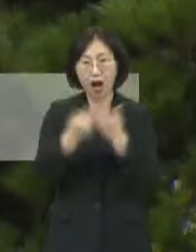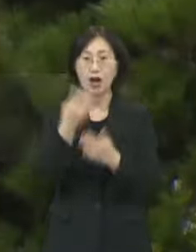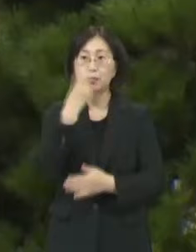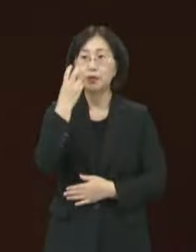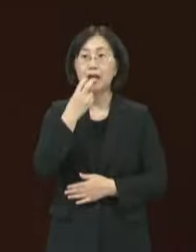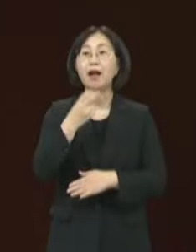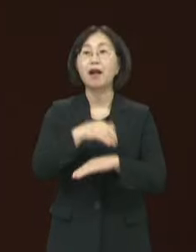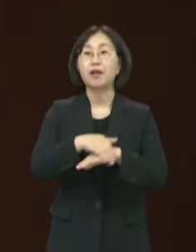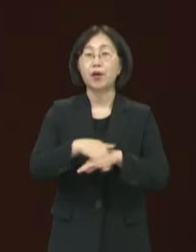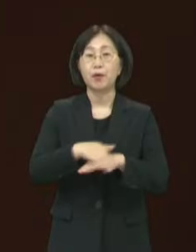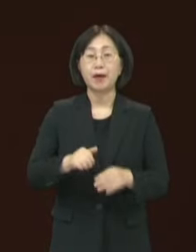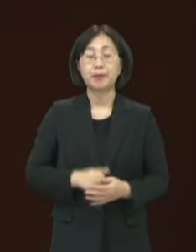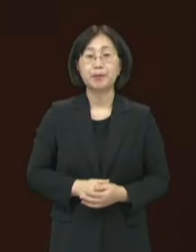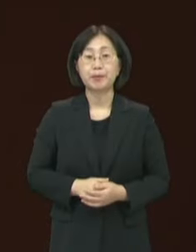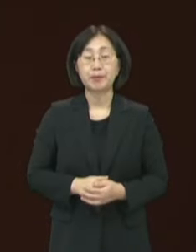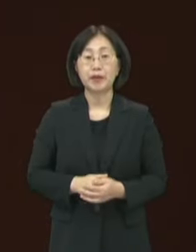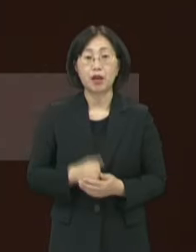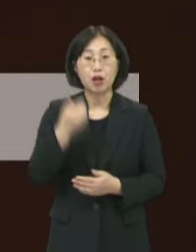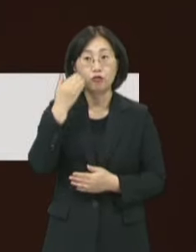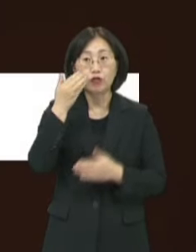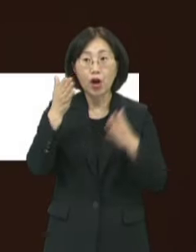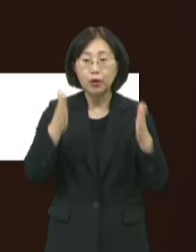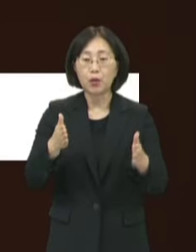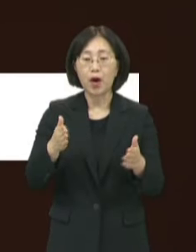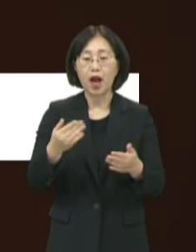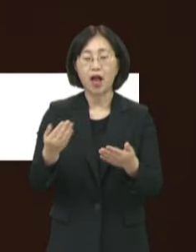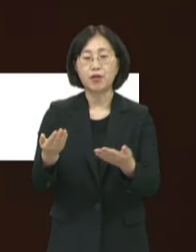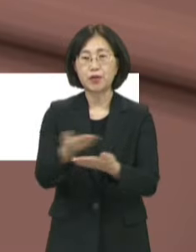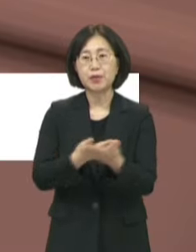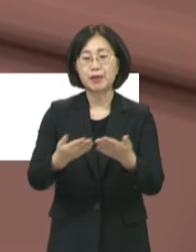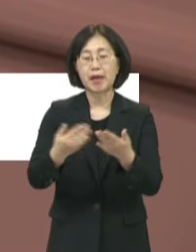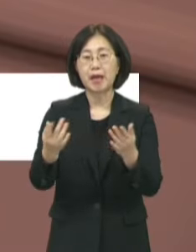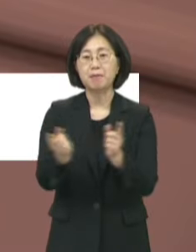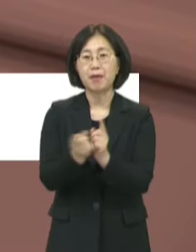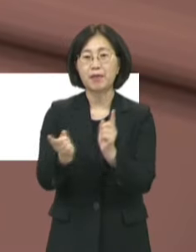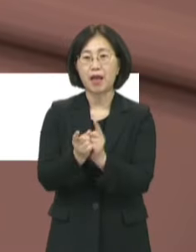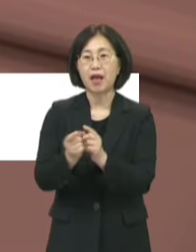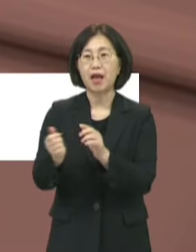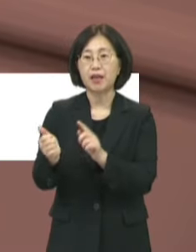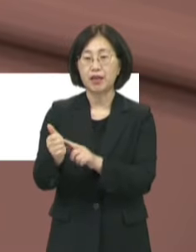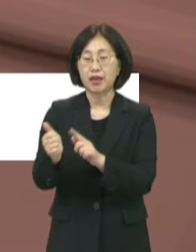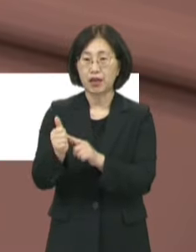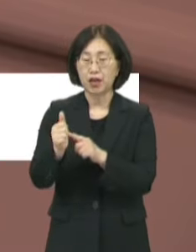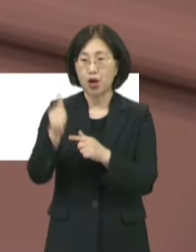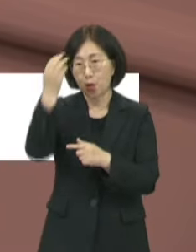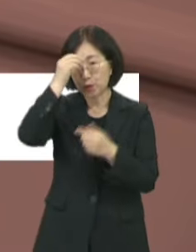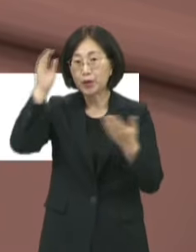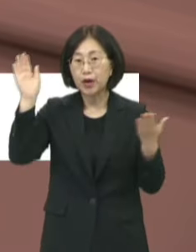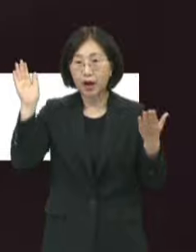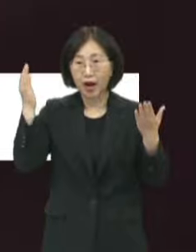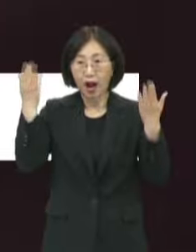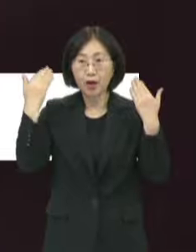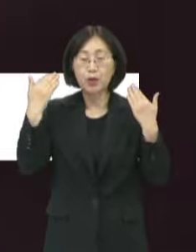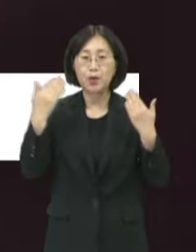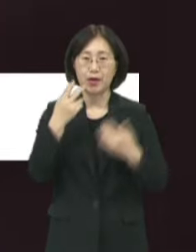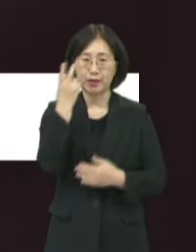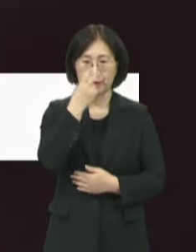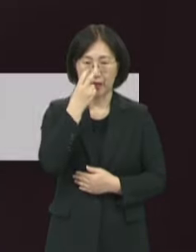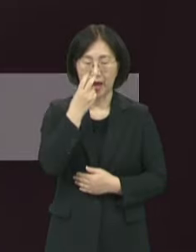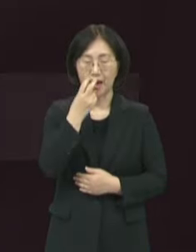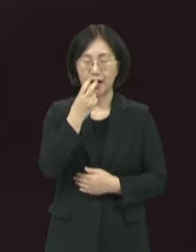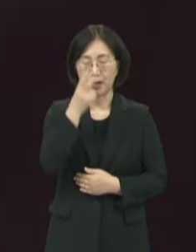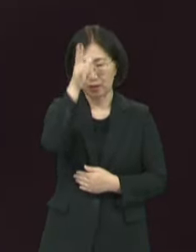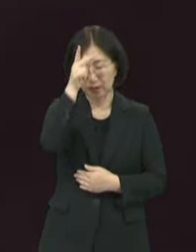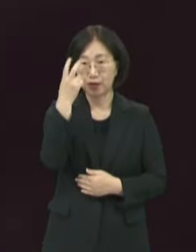있습니다 와 9개월간 규제한 학생이 현재 제약 중인 고등학교부터 수사 의뢰를 받은 경찰도 수사에